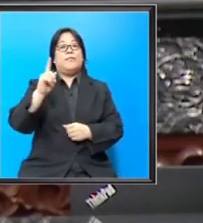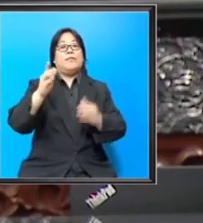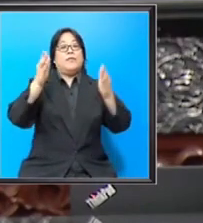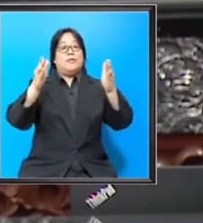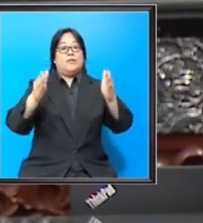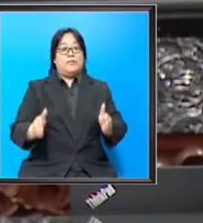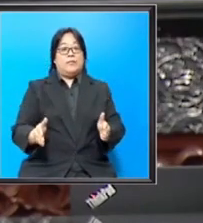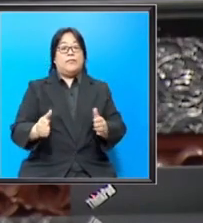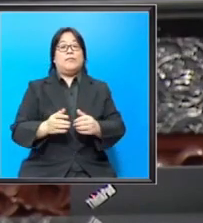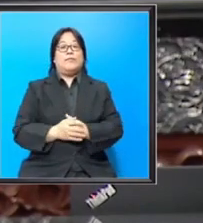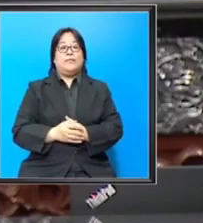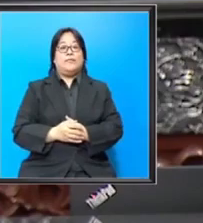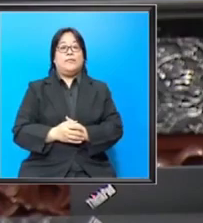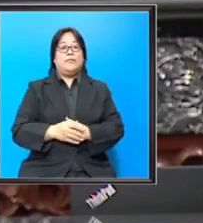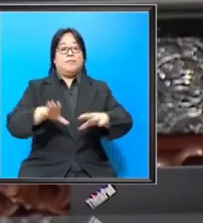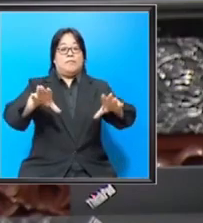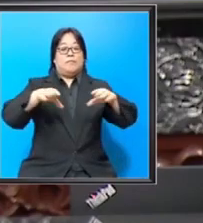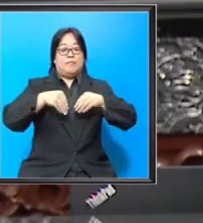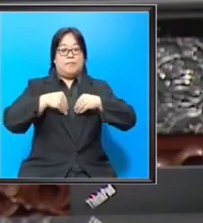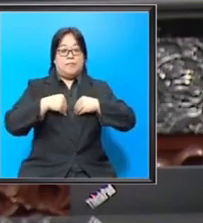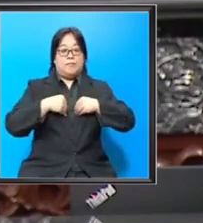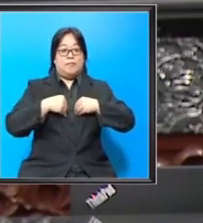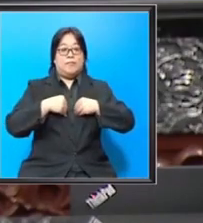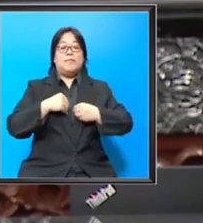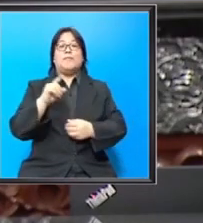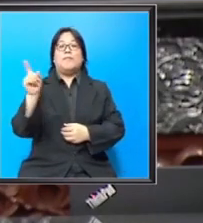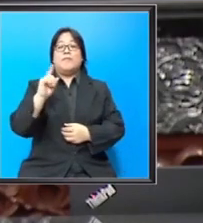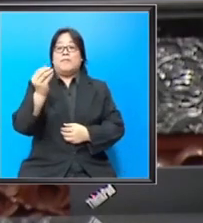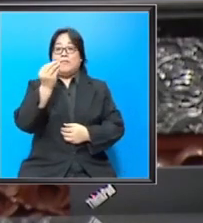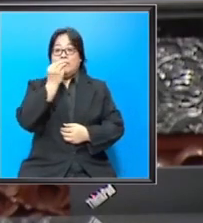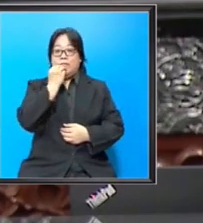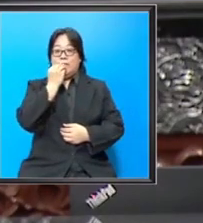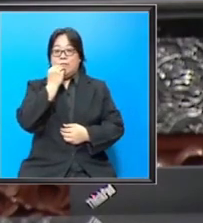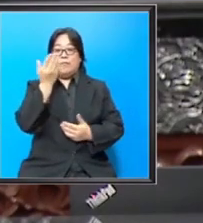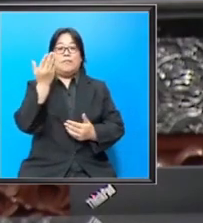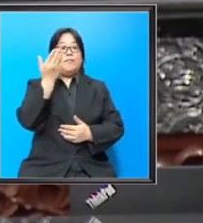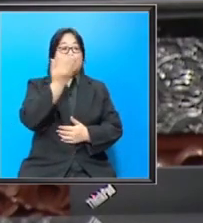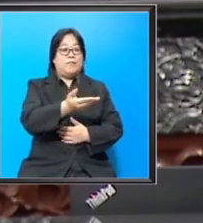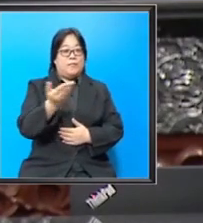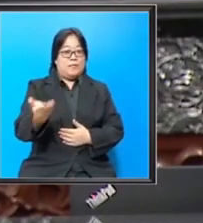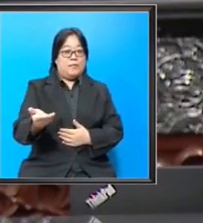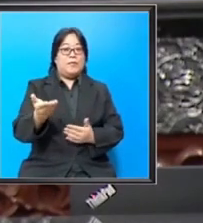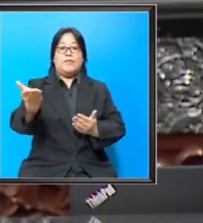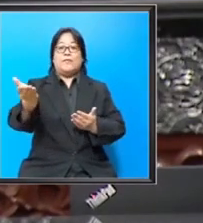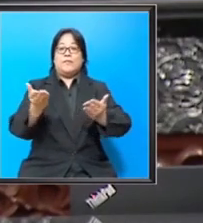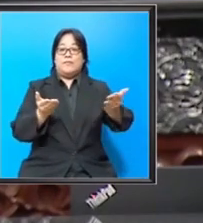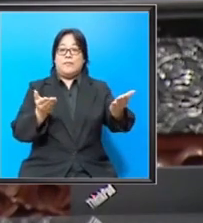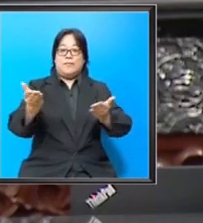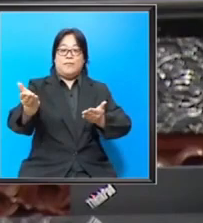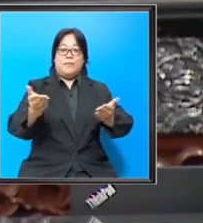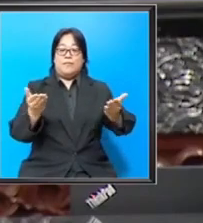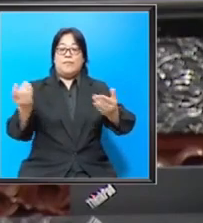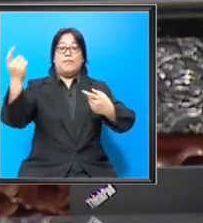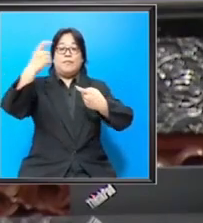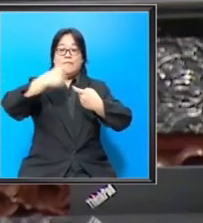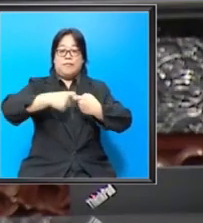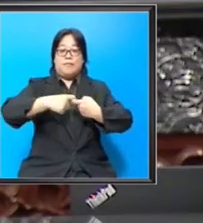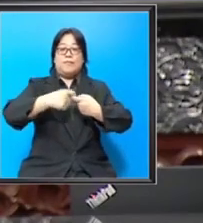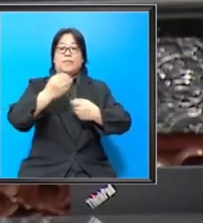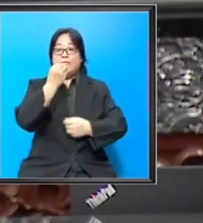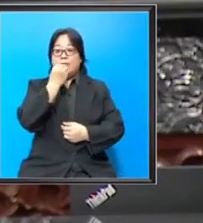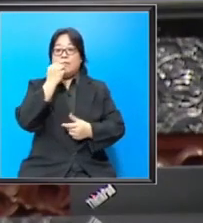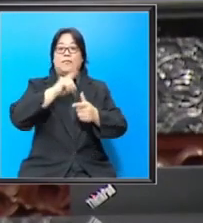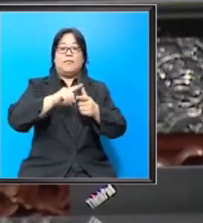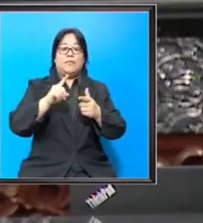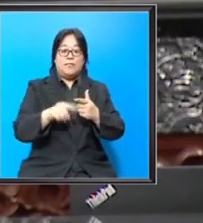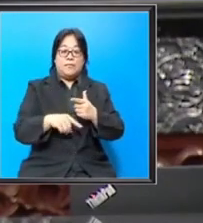orang yang memperkuat bahwa mana-mana makanan barang-barang atau penghematan yang berhubungan dengan makanan